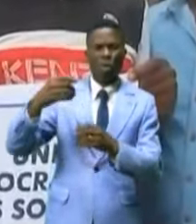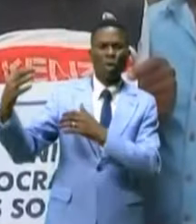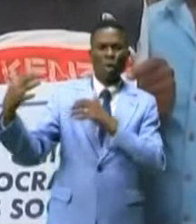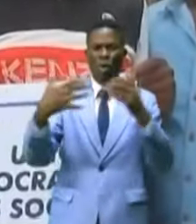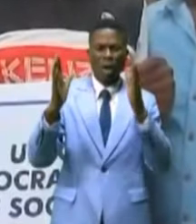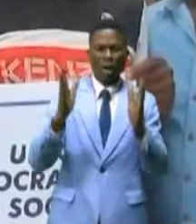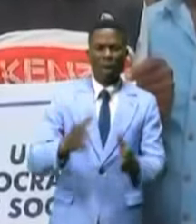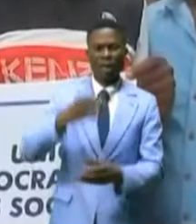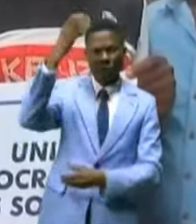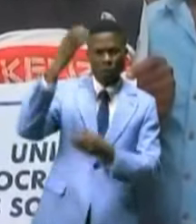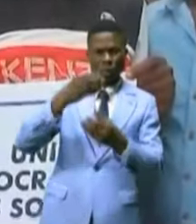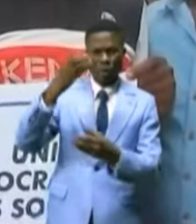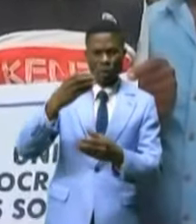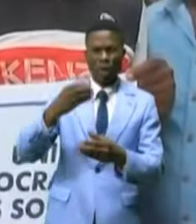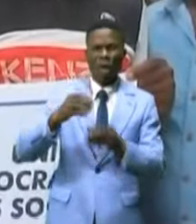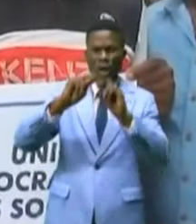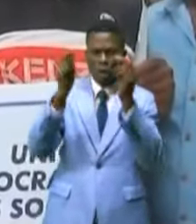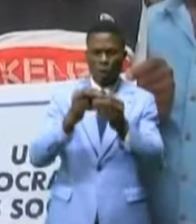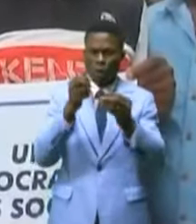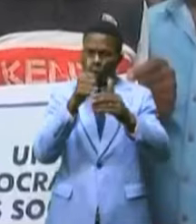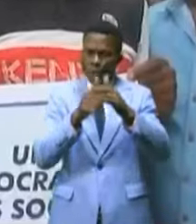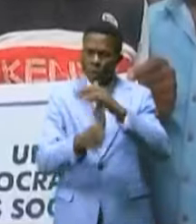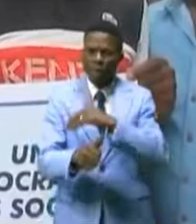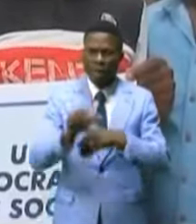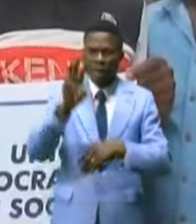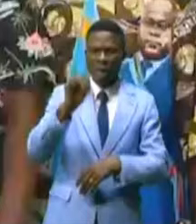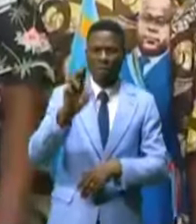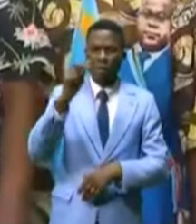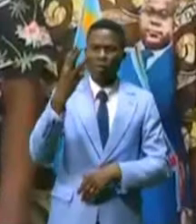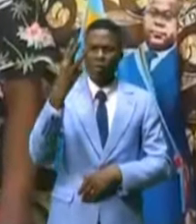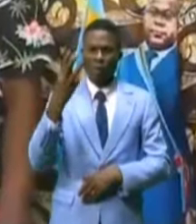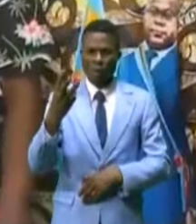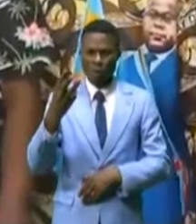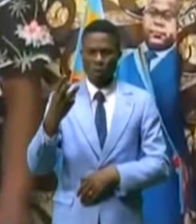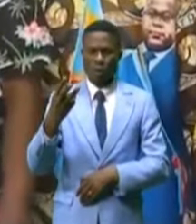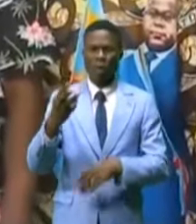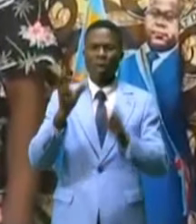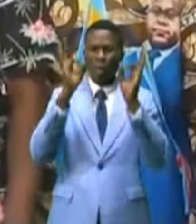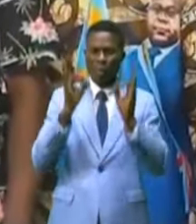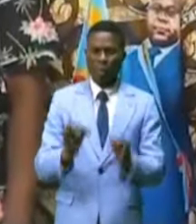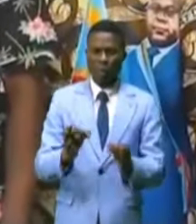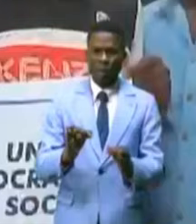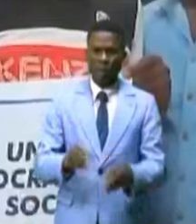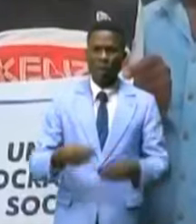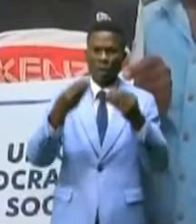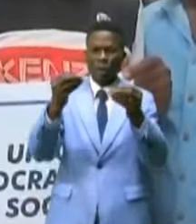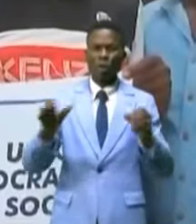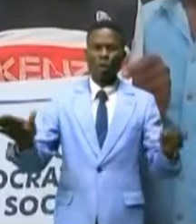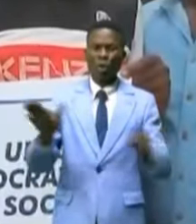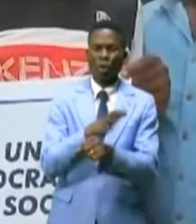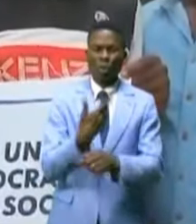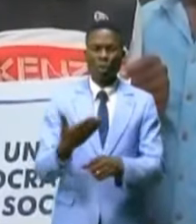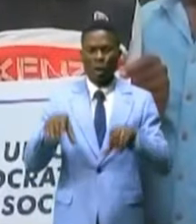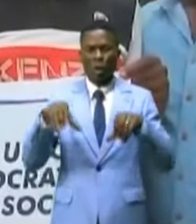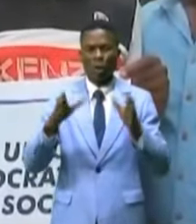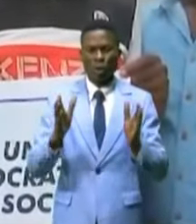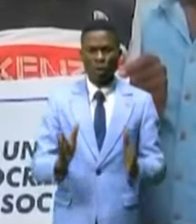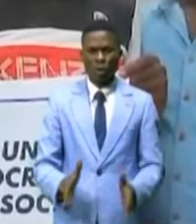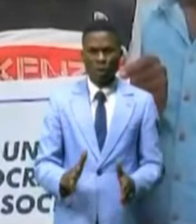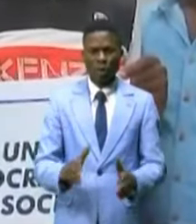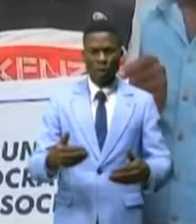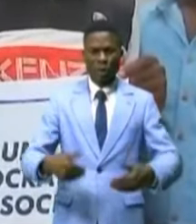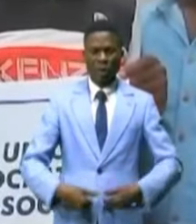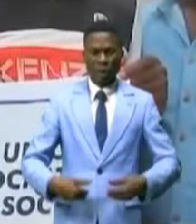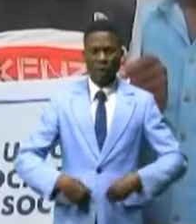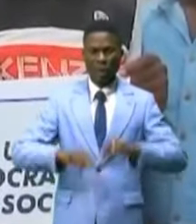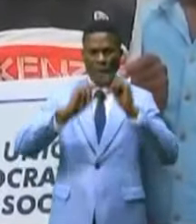rwandais à travers leurs supplétifs M23 et RPDF et d'apporter la prospérité au peuple congolais, la jeunesse